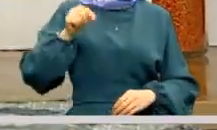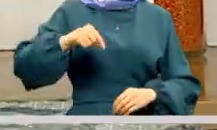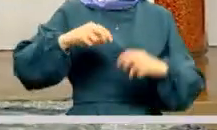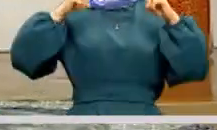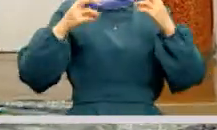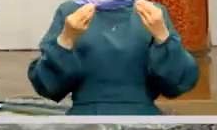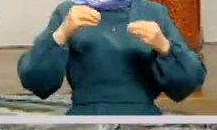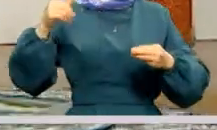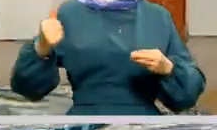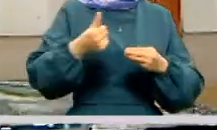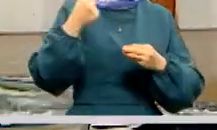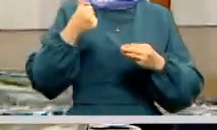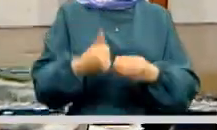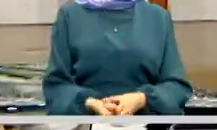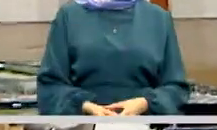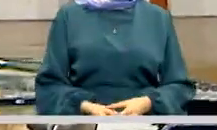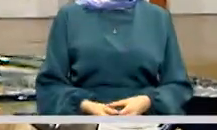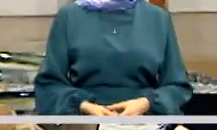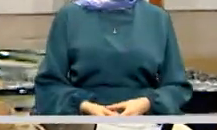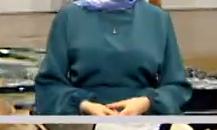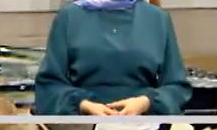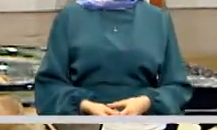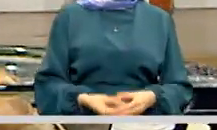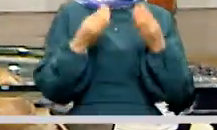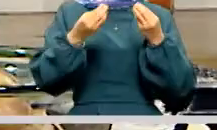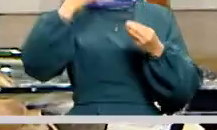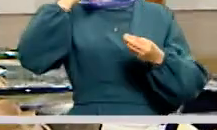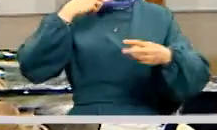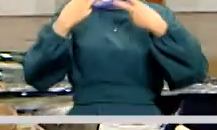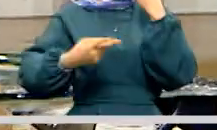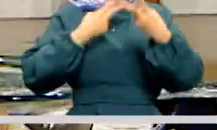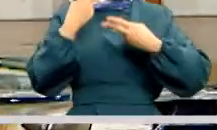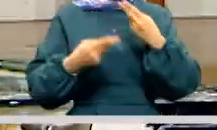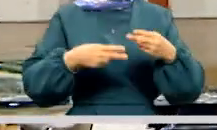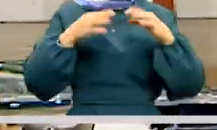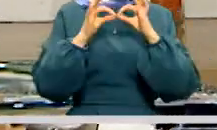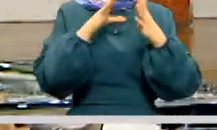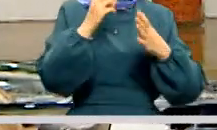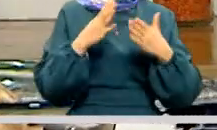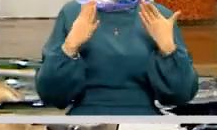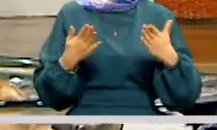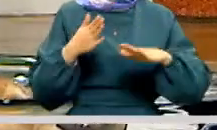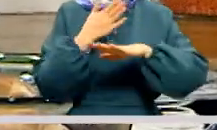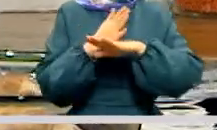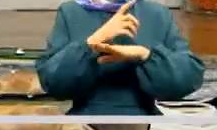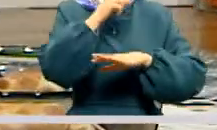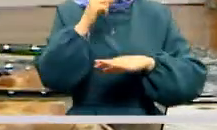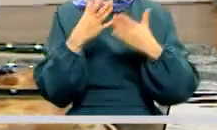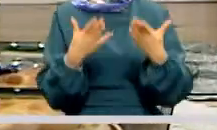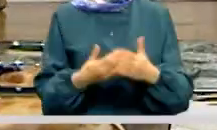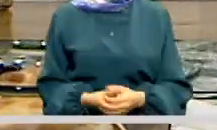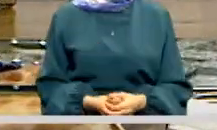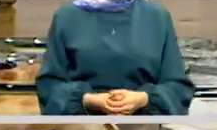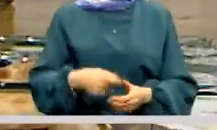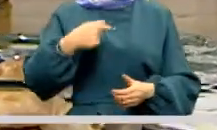çok güzel ve çok kıymetli güzel ahlakı konuşacağız Efendim Ahlak nedir neden önemlidir Ben güzel ahlakı